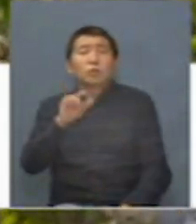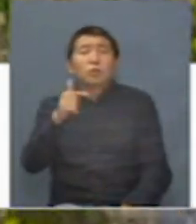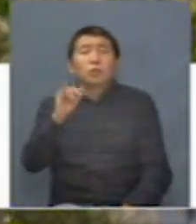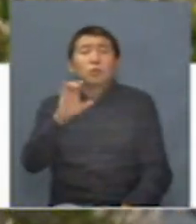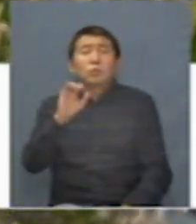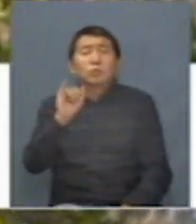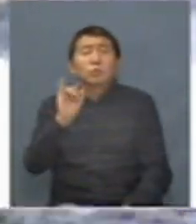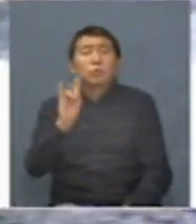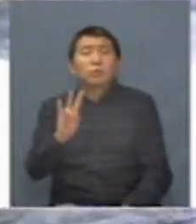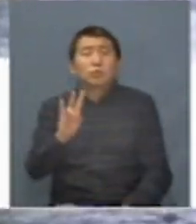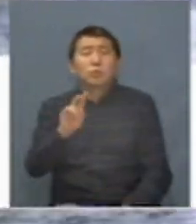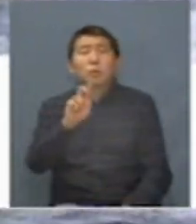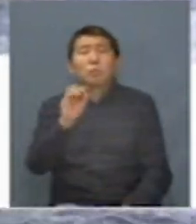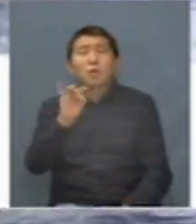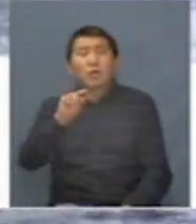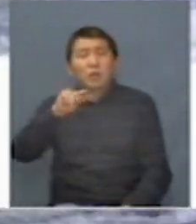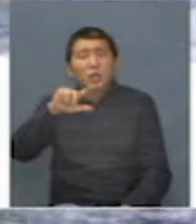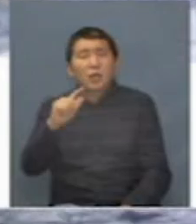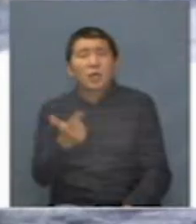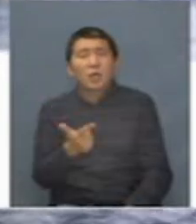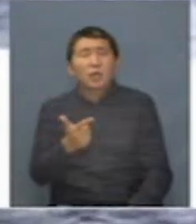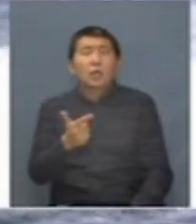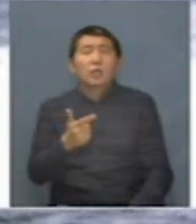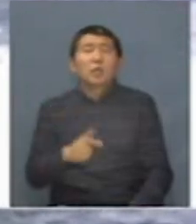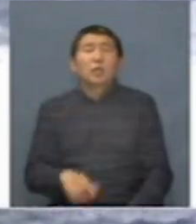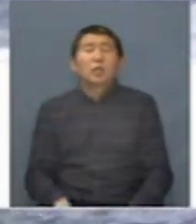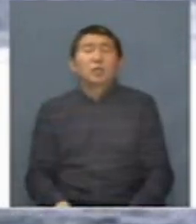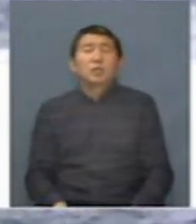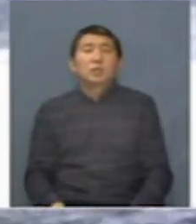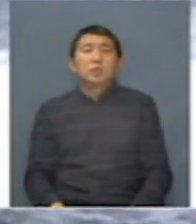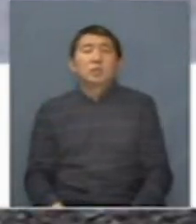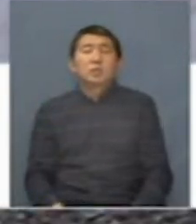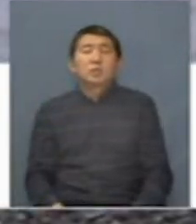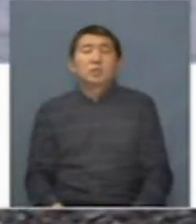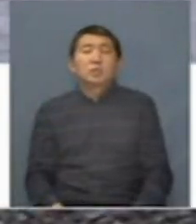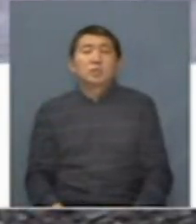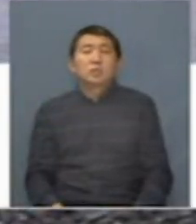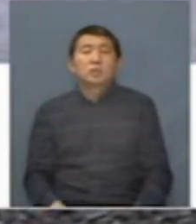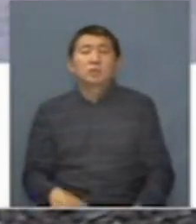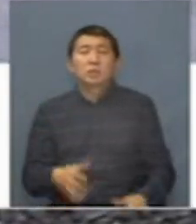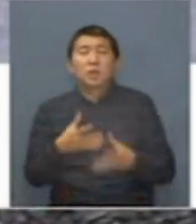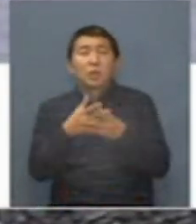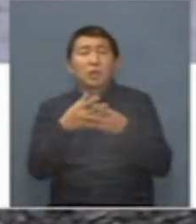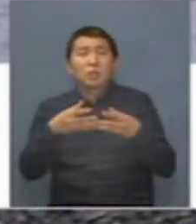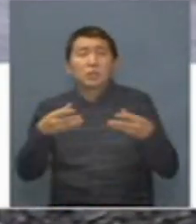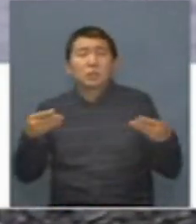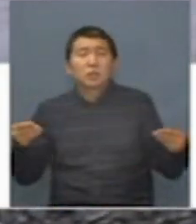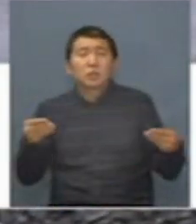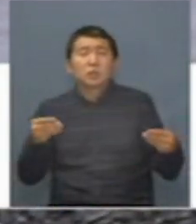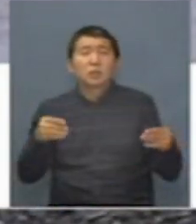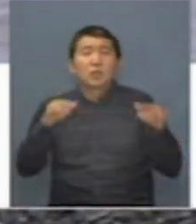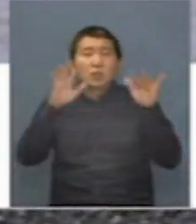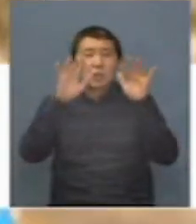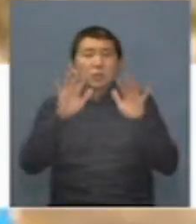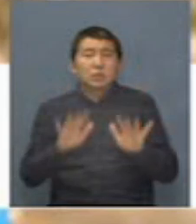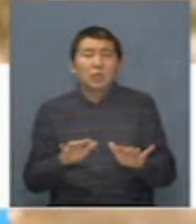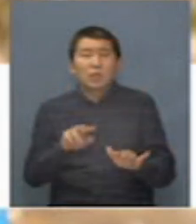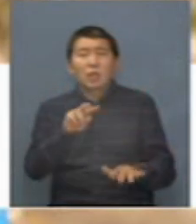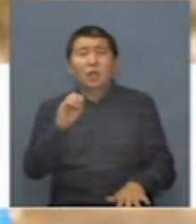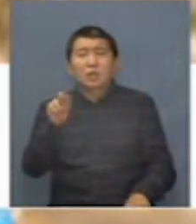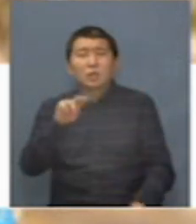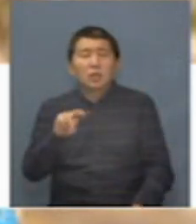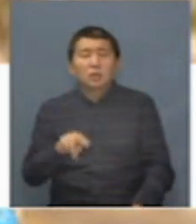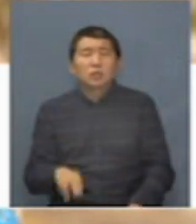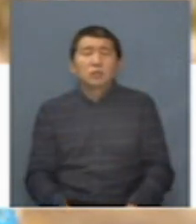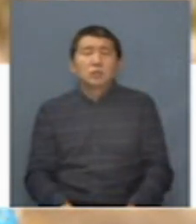Бухтарма, Берель. При обследовании признаков интенсивного таяния ледников не выявлено, наблюдается постепенное таяние снега на ледниках.